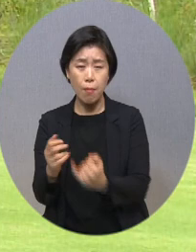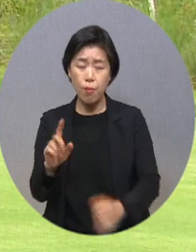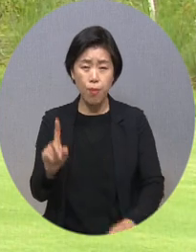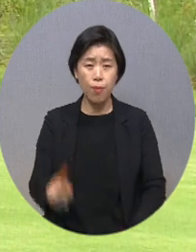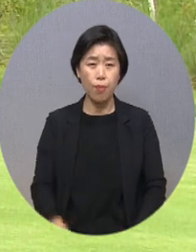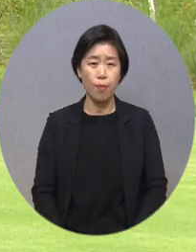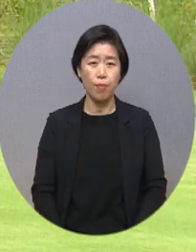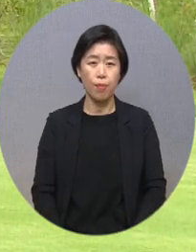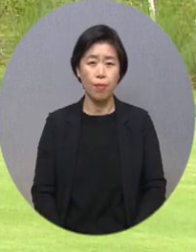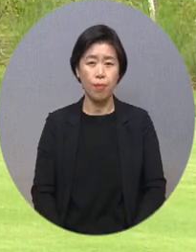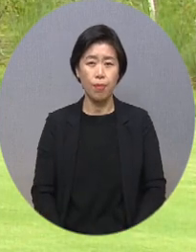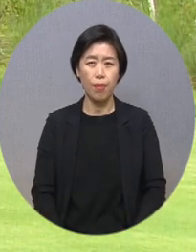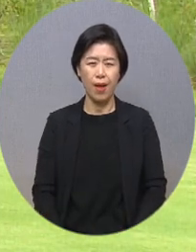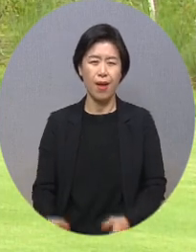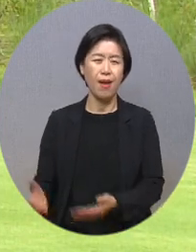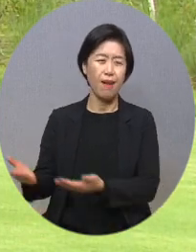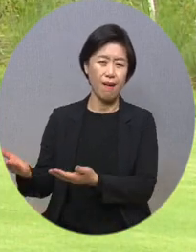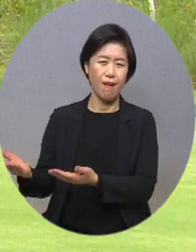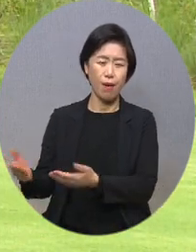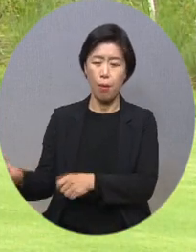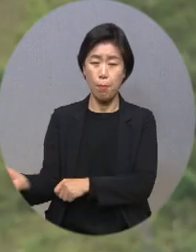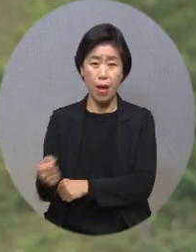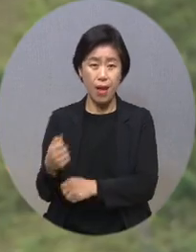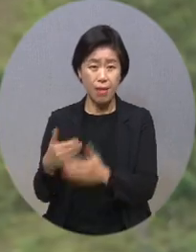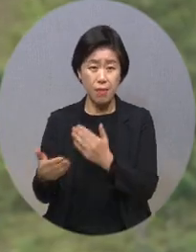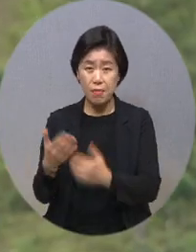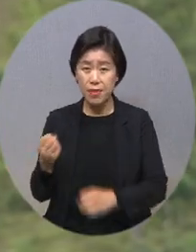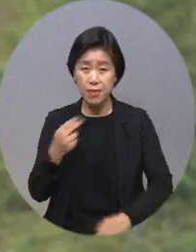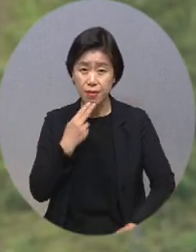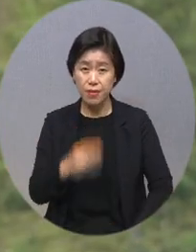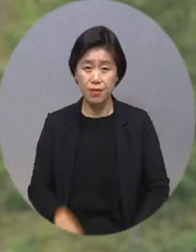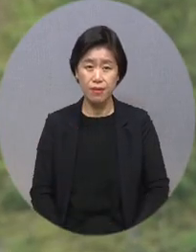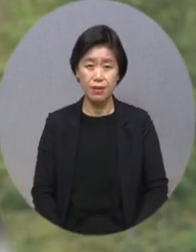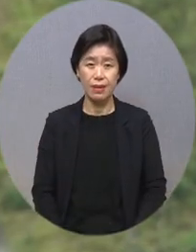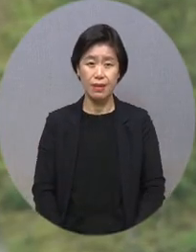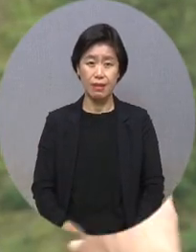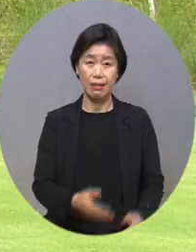없어요. 지금 구력이 얼마 안 돼가지고. 그쵸? 저 작년 11월에 머리